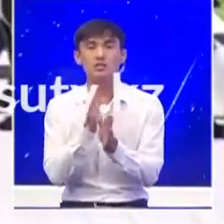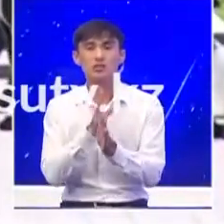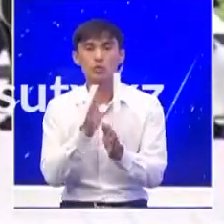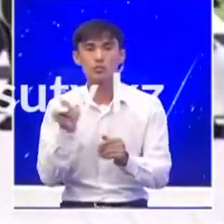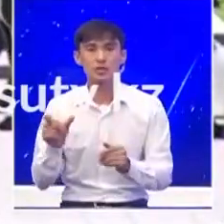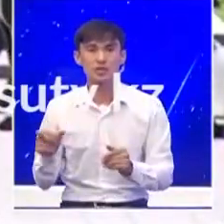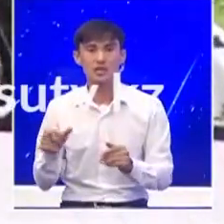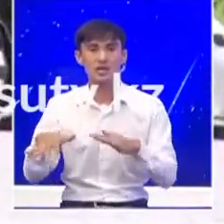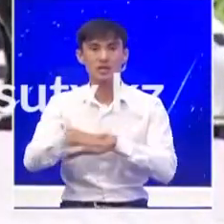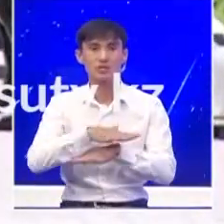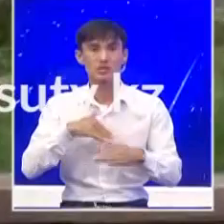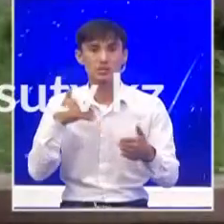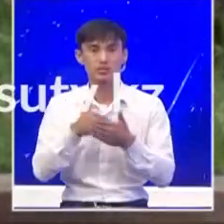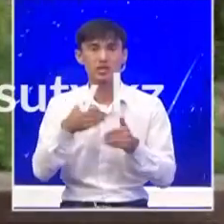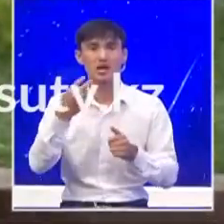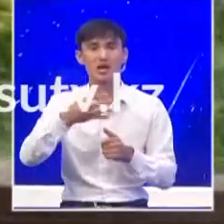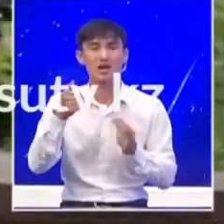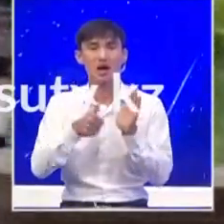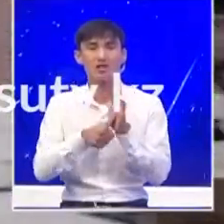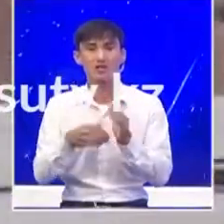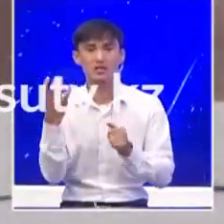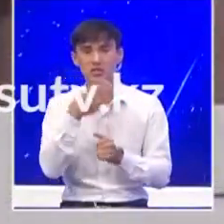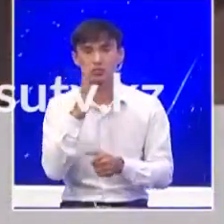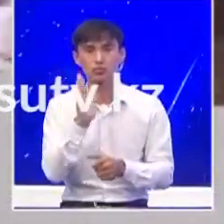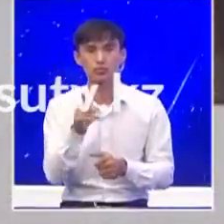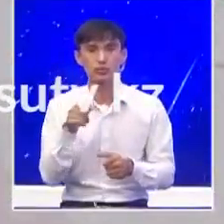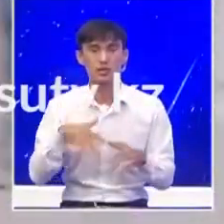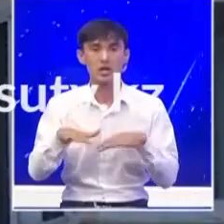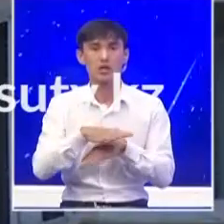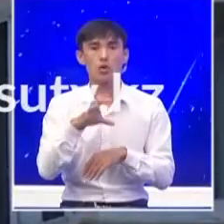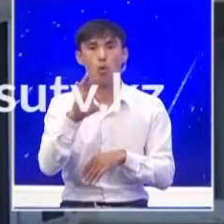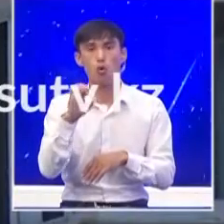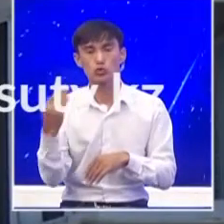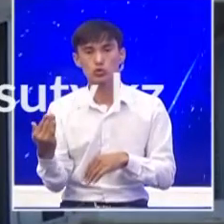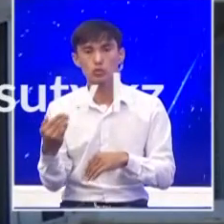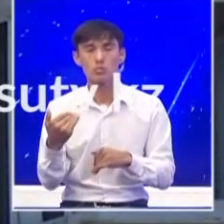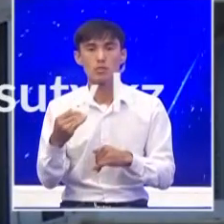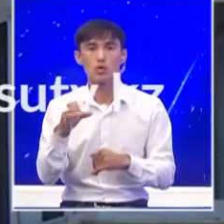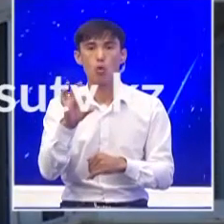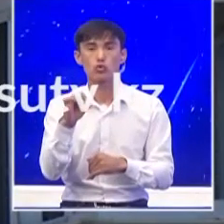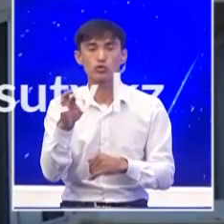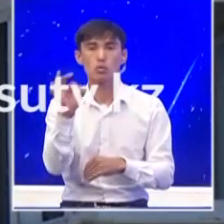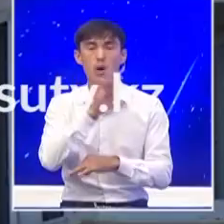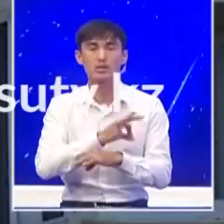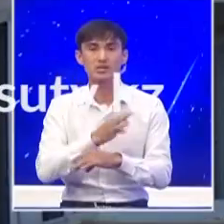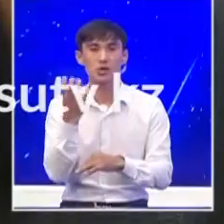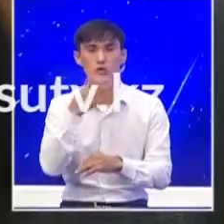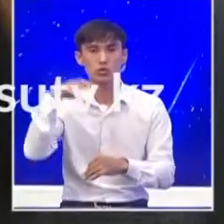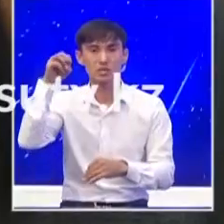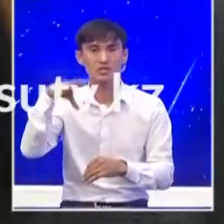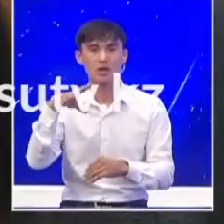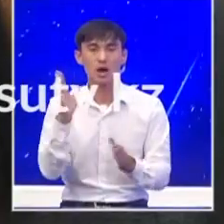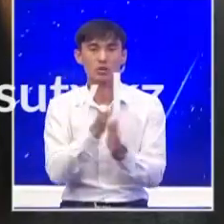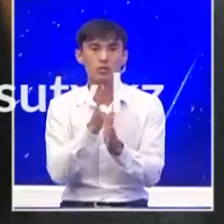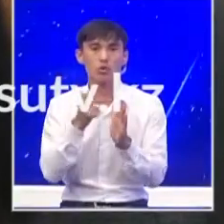еліміздің басым бөлігінде 46 градусқа дейін аптап ыстық күтілетінін айтады. Әсіресе елдің оңтүстігі мен оңтүстік батысында күн ысып, ауа температурасы